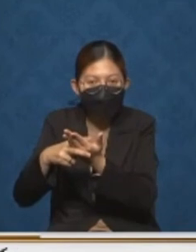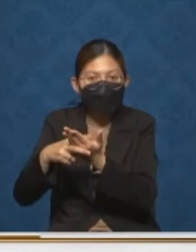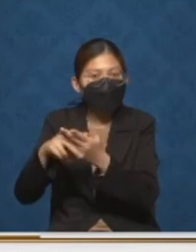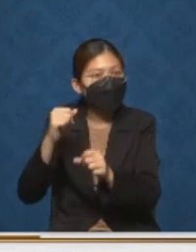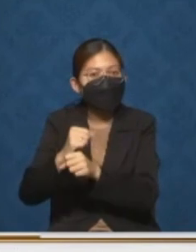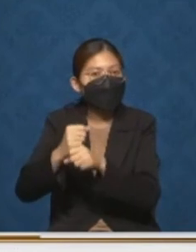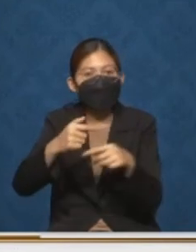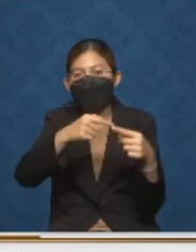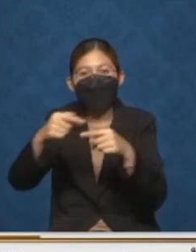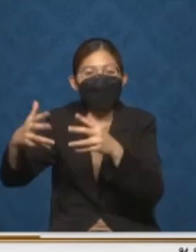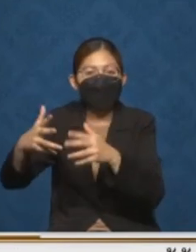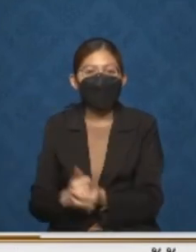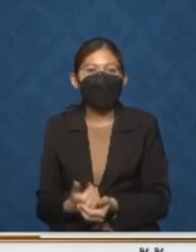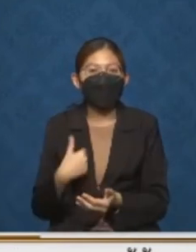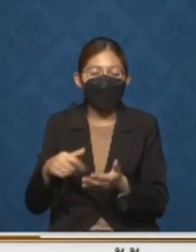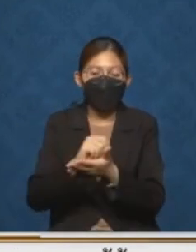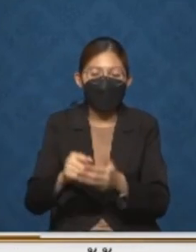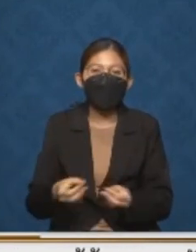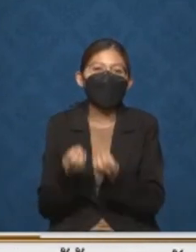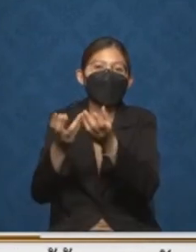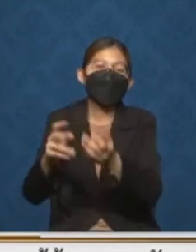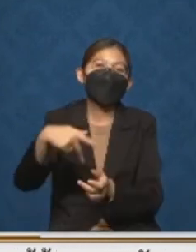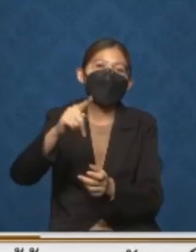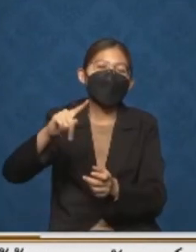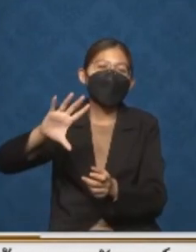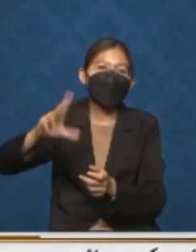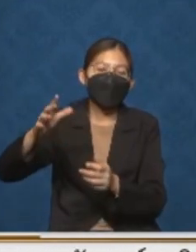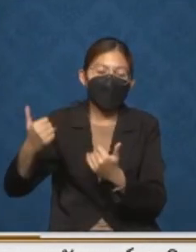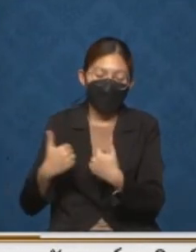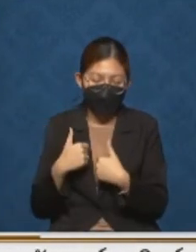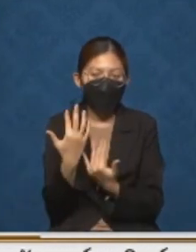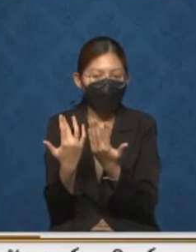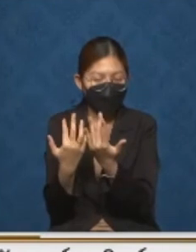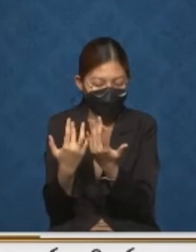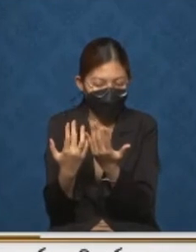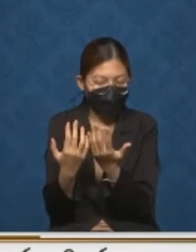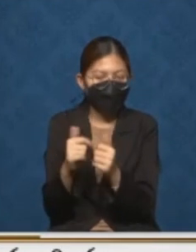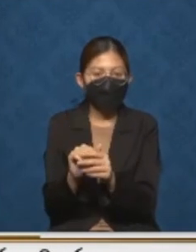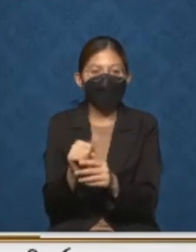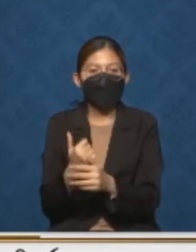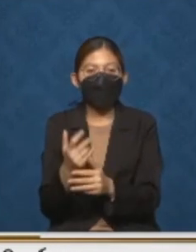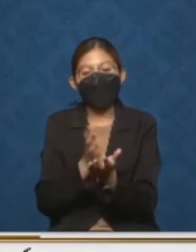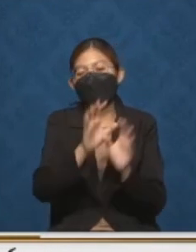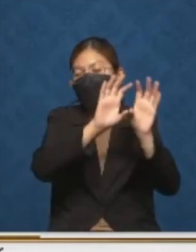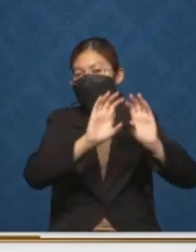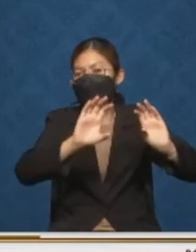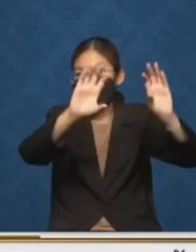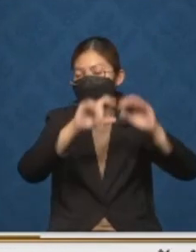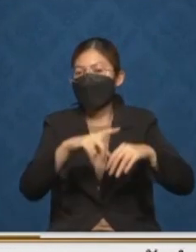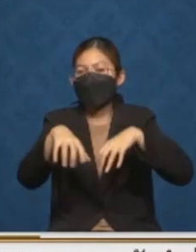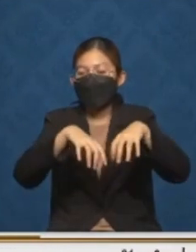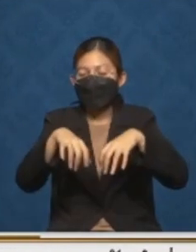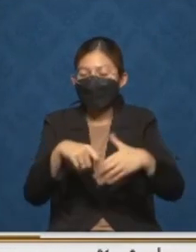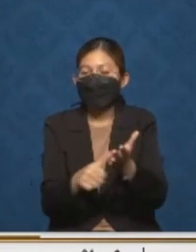ผมกำลงจะลดประกาทส่งต่ปร. พ. และผมก็รอดูครัว่าถักรัธบาลจะแ้ไขปัญ